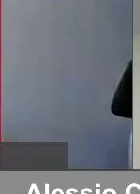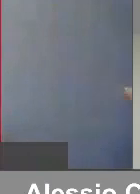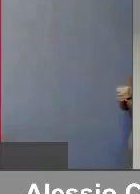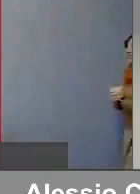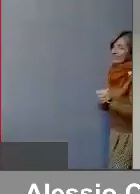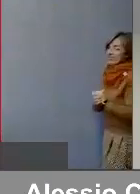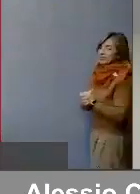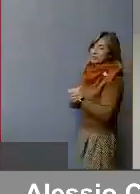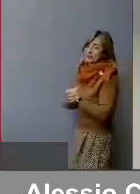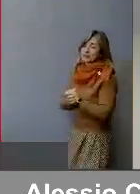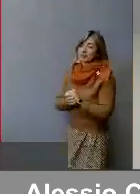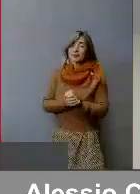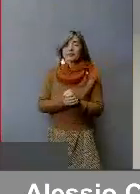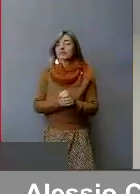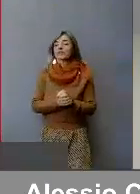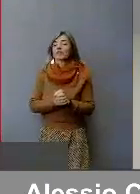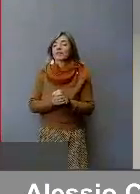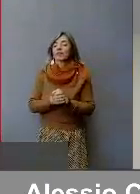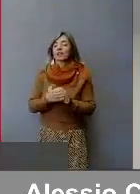grazie